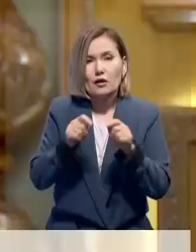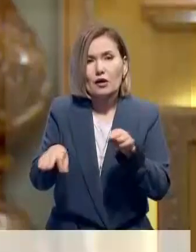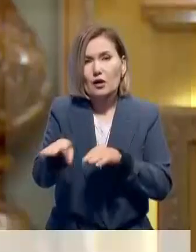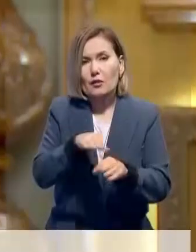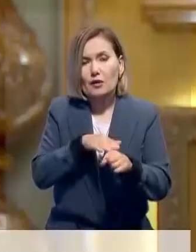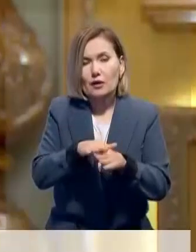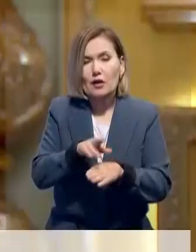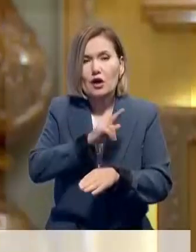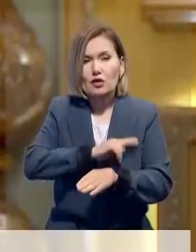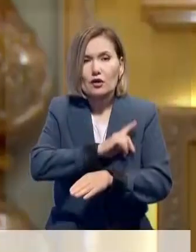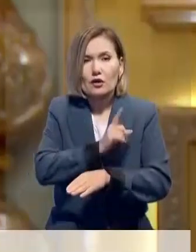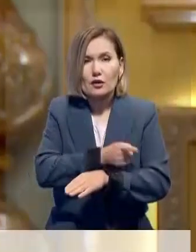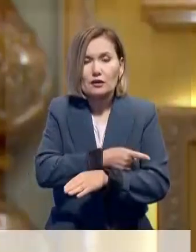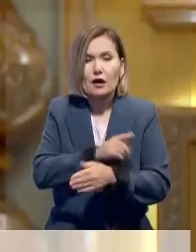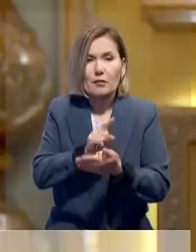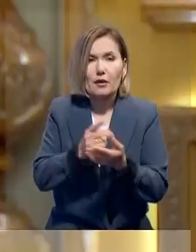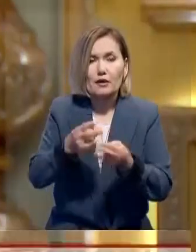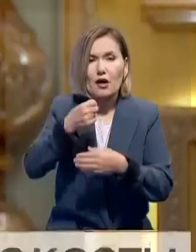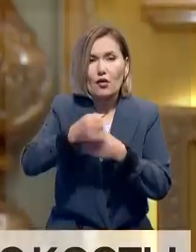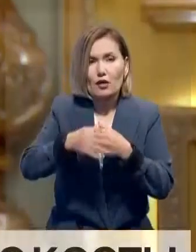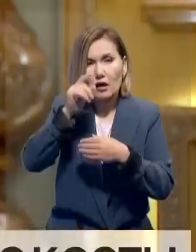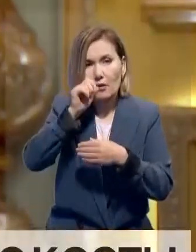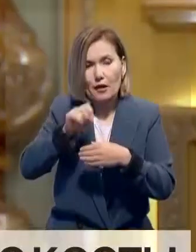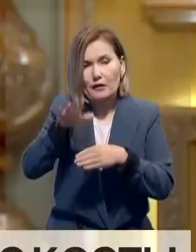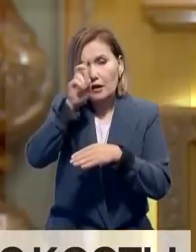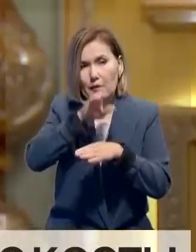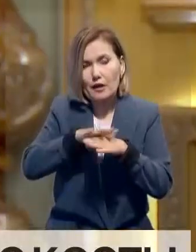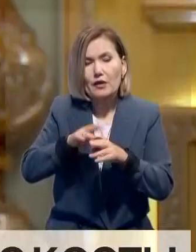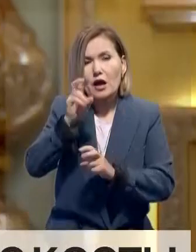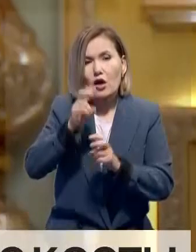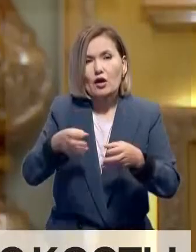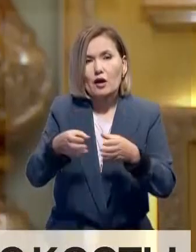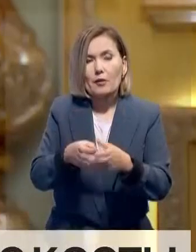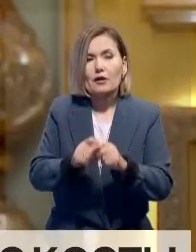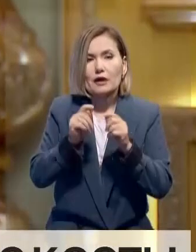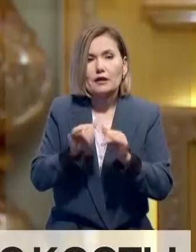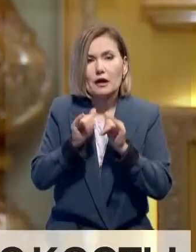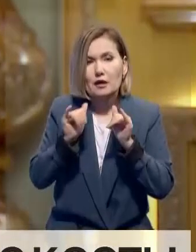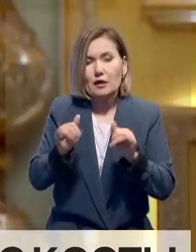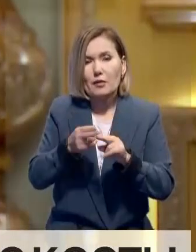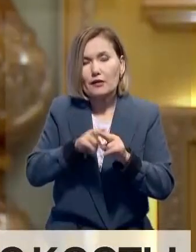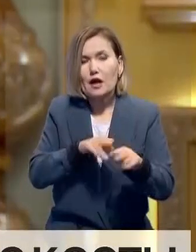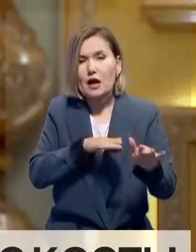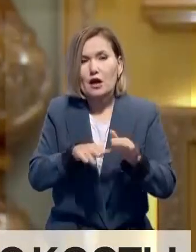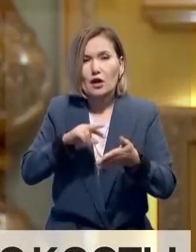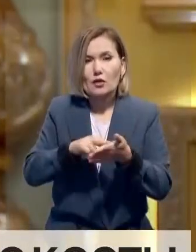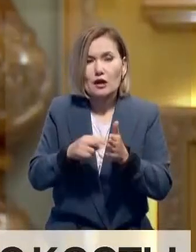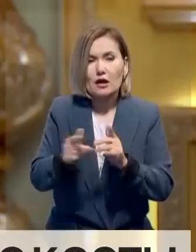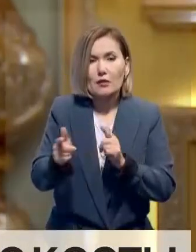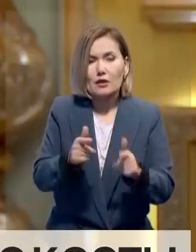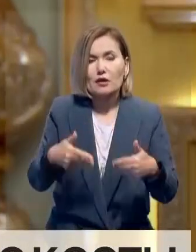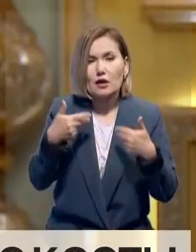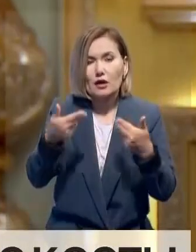жасау ісінің әлеуеті зор. Осыған байланысты Орталық Азия мемлекеттерінің өнеркәсіптік кооперациясын дамыту жөніндегі іс-қимыл жоспарын әзірлеуді